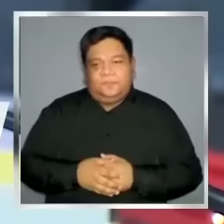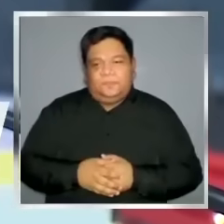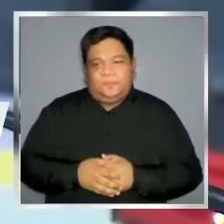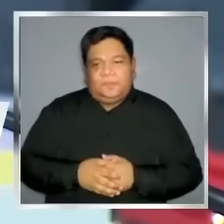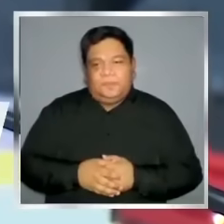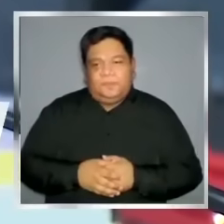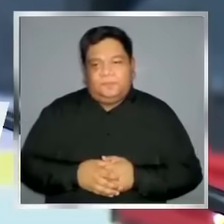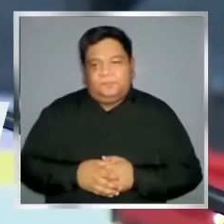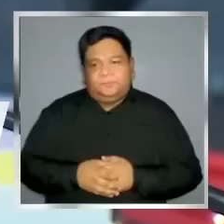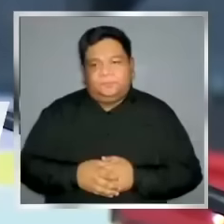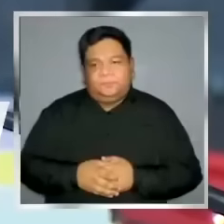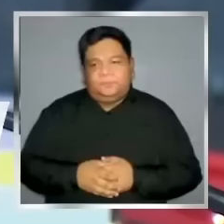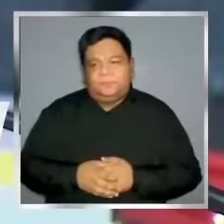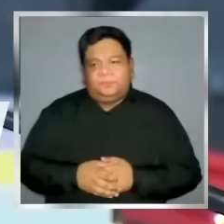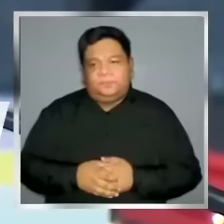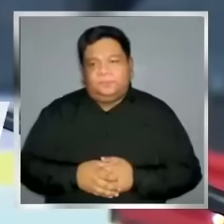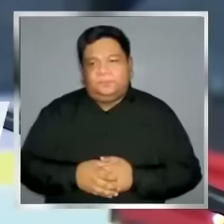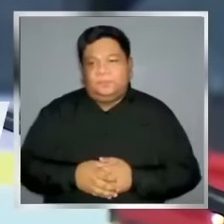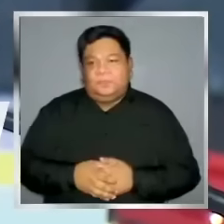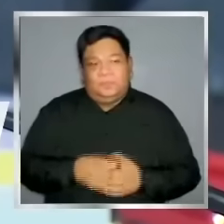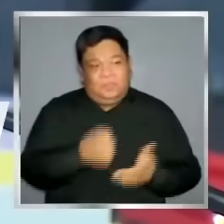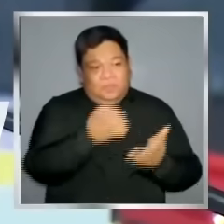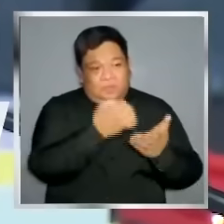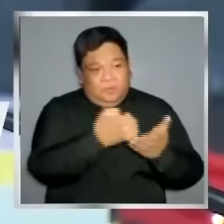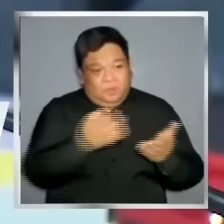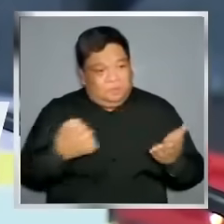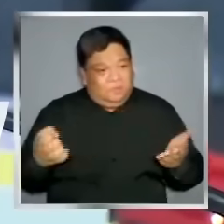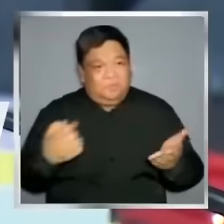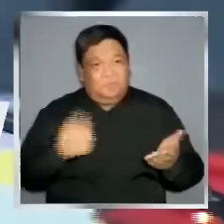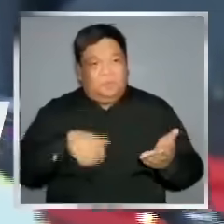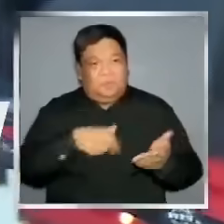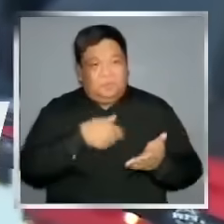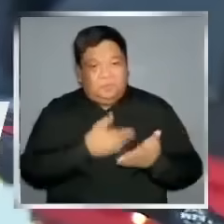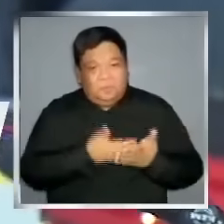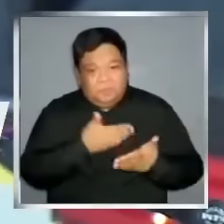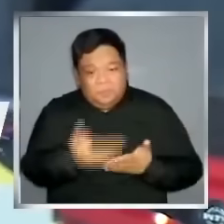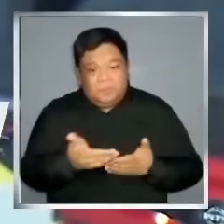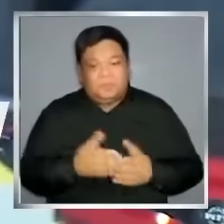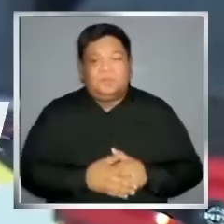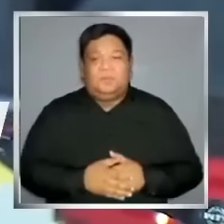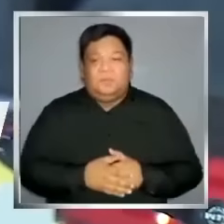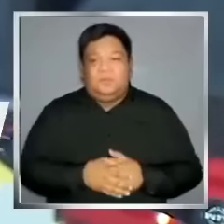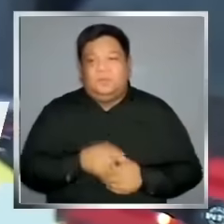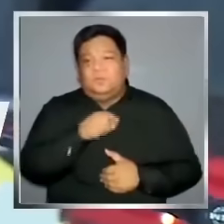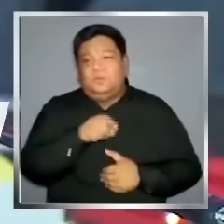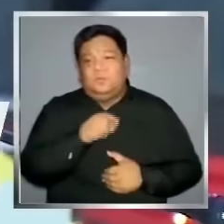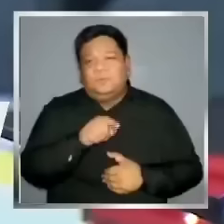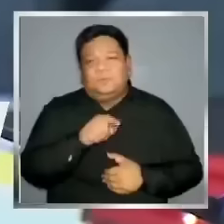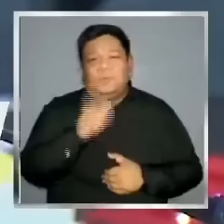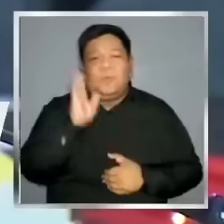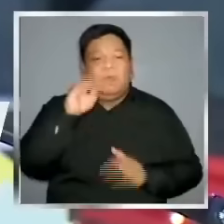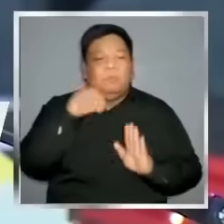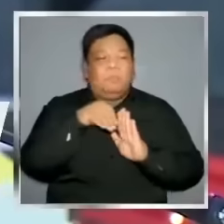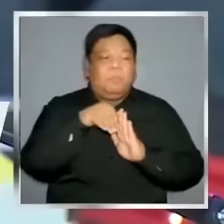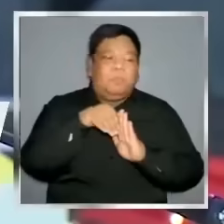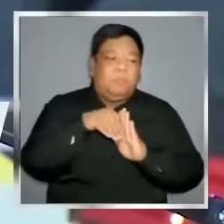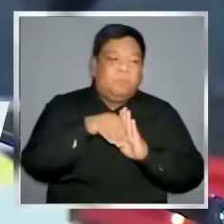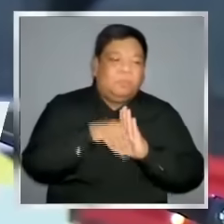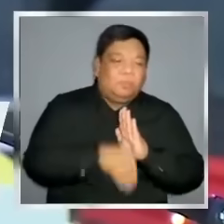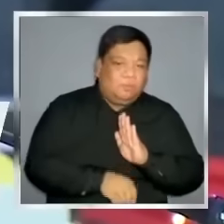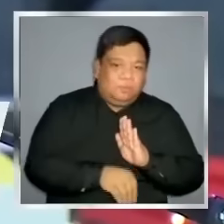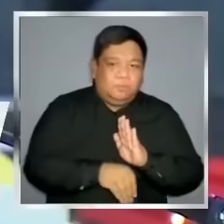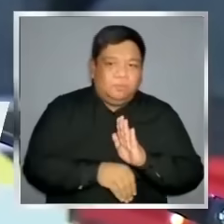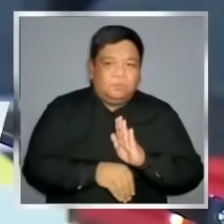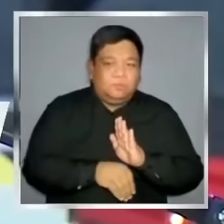The equipment that we buy will depreciate the moment we use them. But